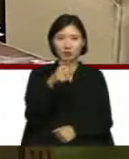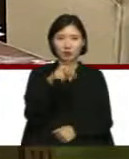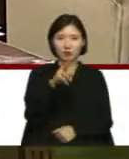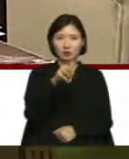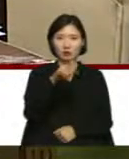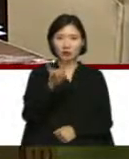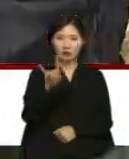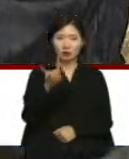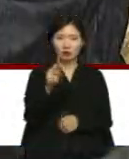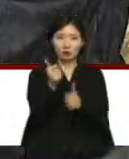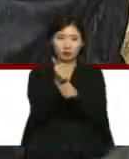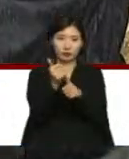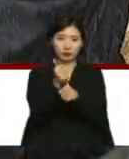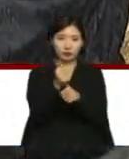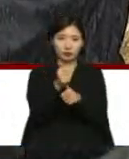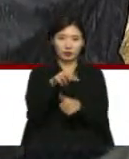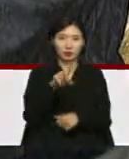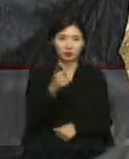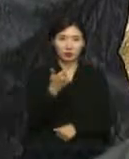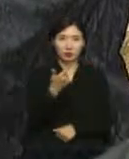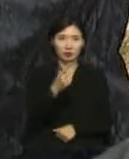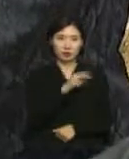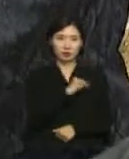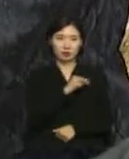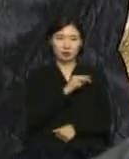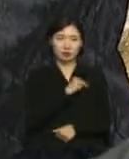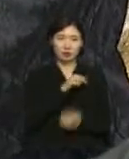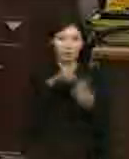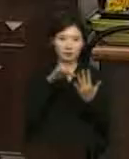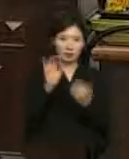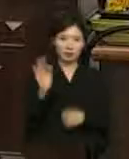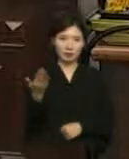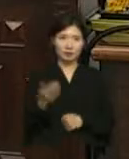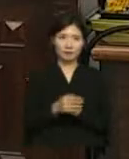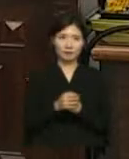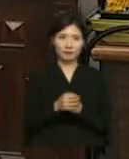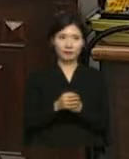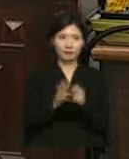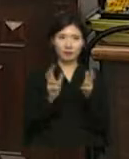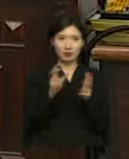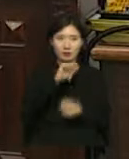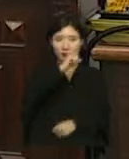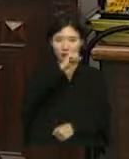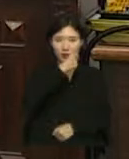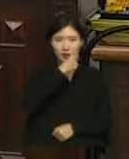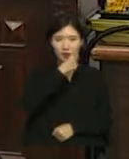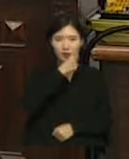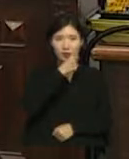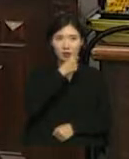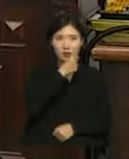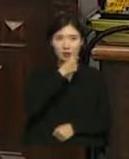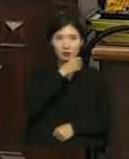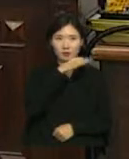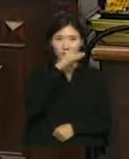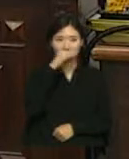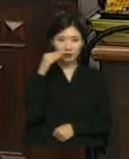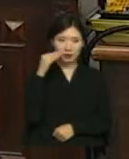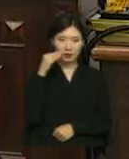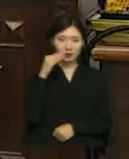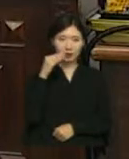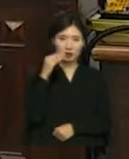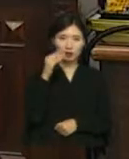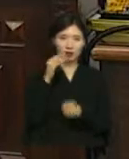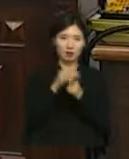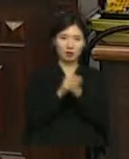의원이, 부위원장으로는 전영준 의원이 선출됐습니다. 사업 예산 우선순위가 제대로